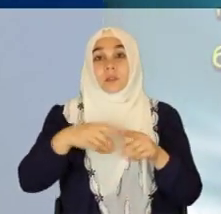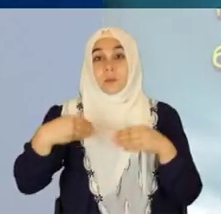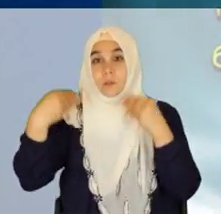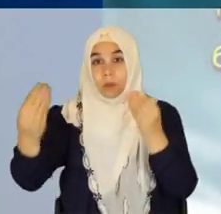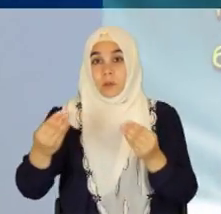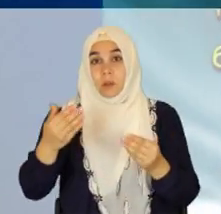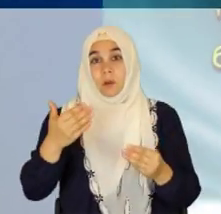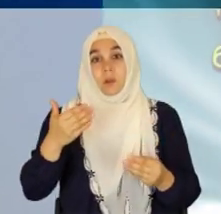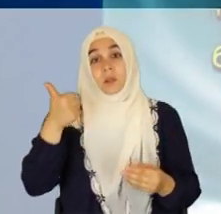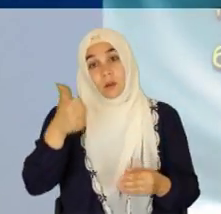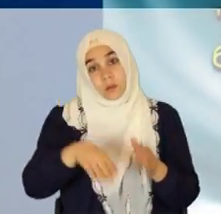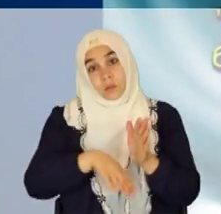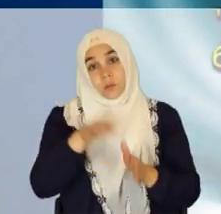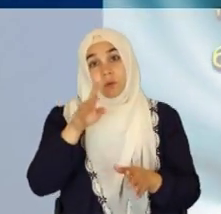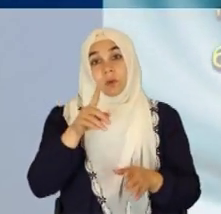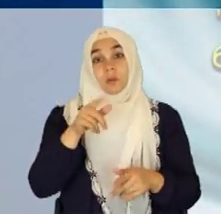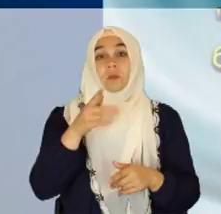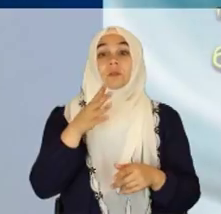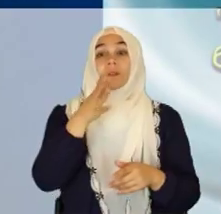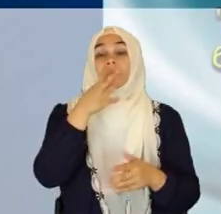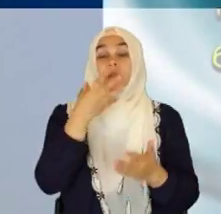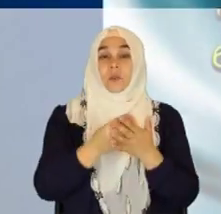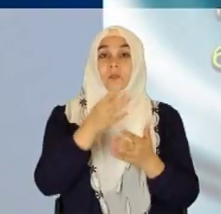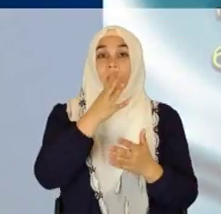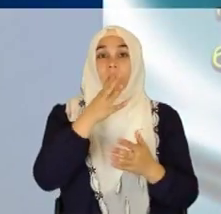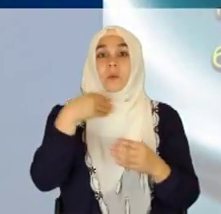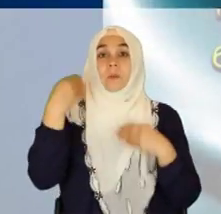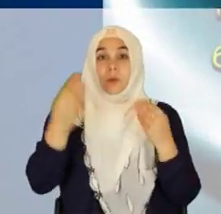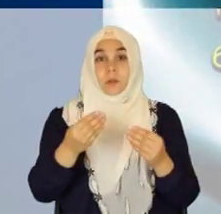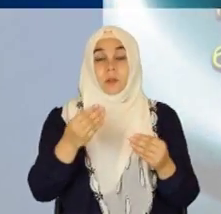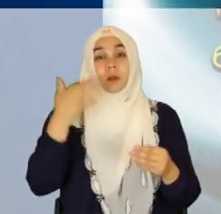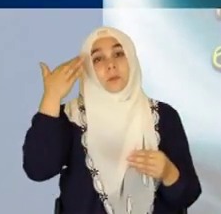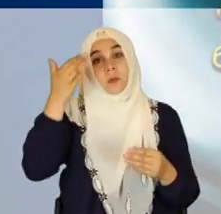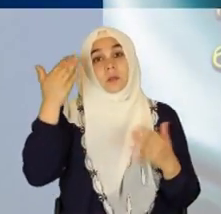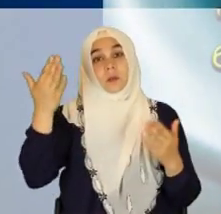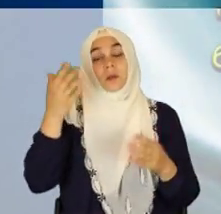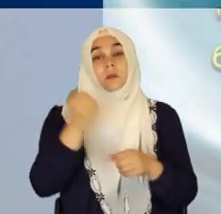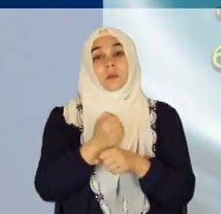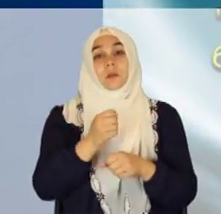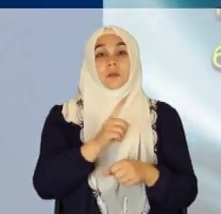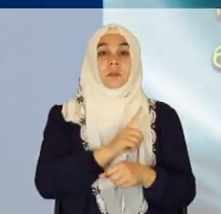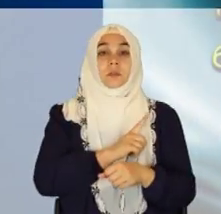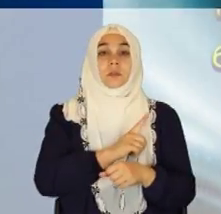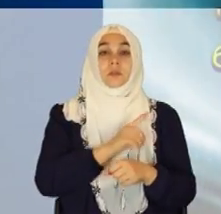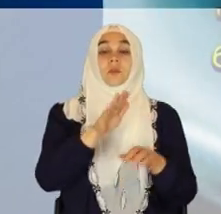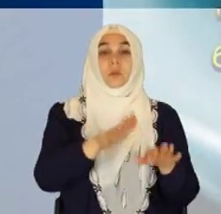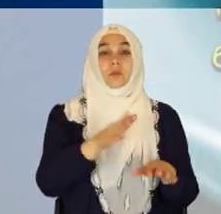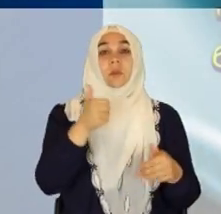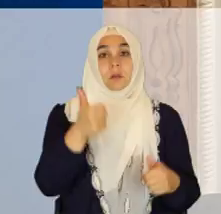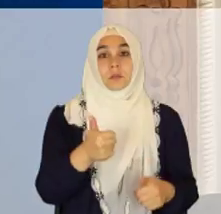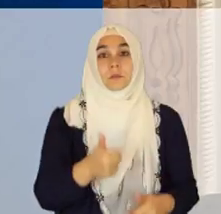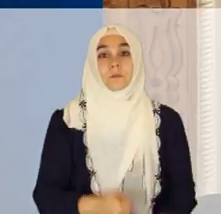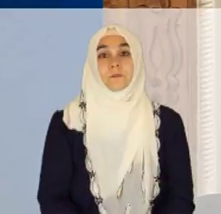tarqatgani afzalmi yoki maqbul bir o'rinni topib beramiz degan niyatda biroz muddat saqlab turishi